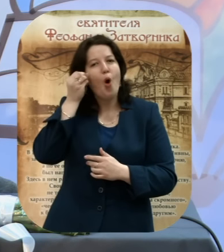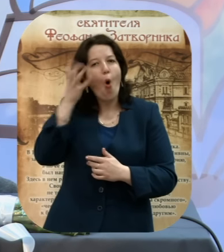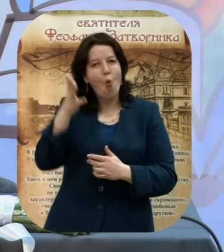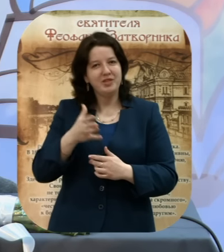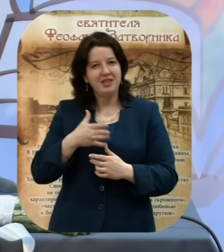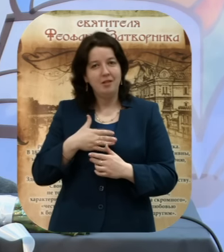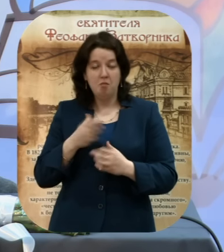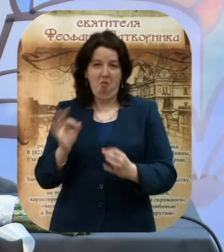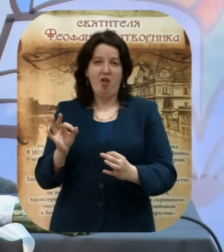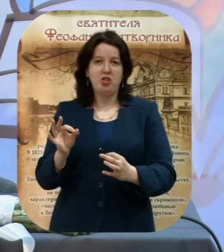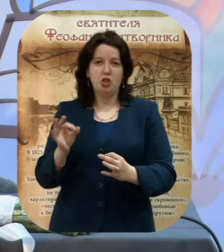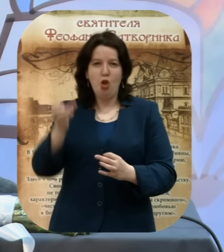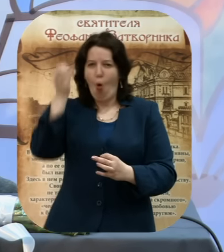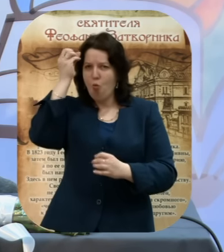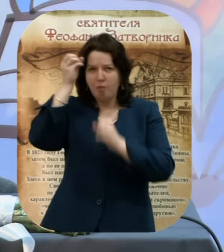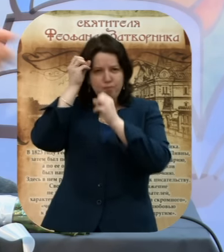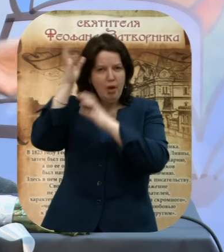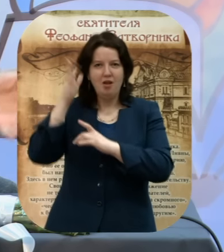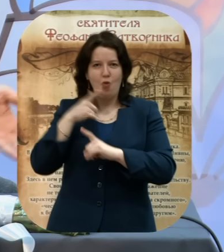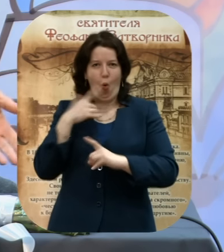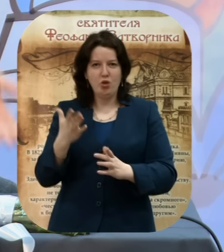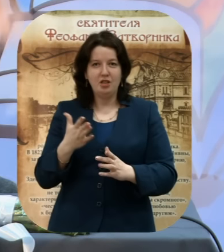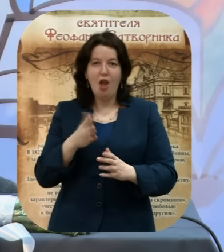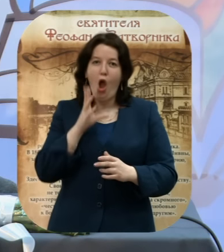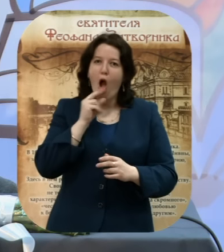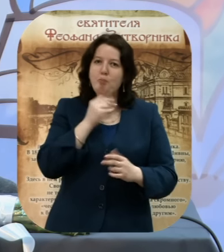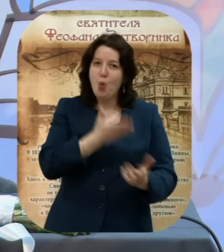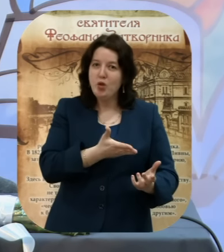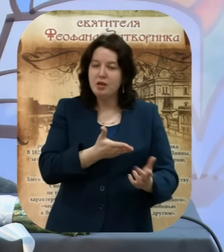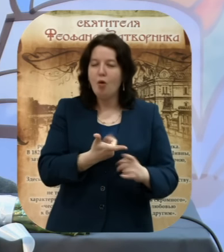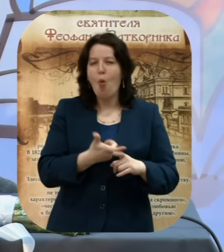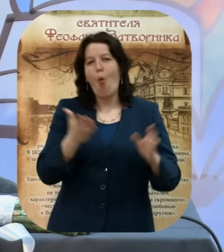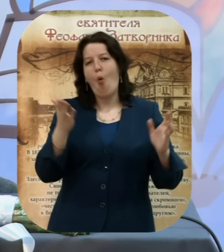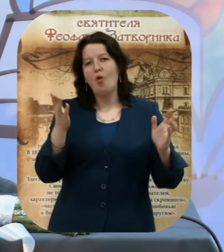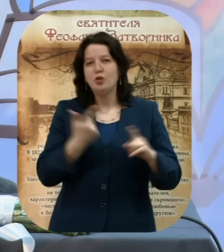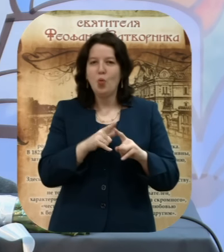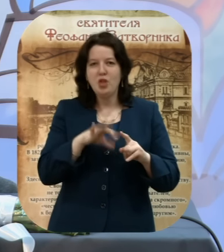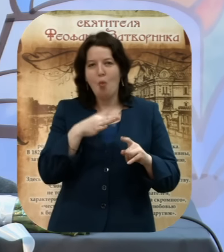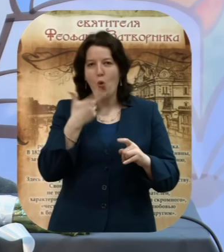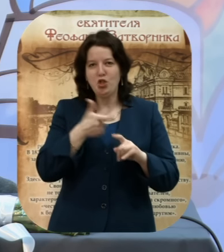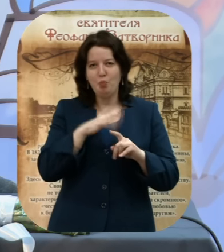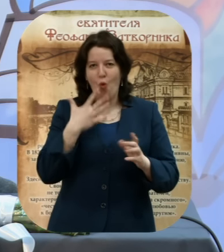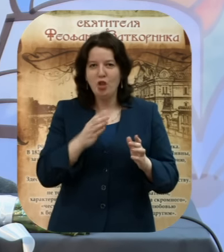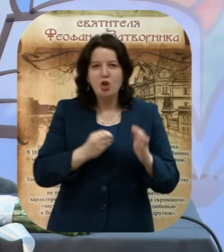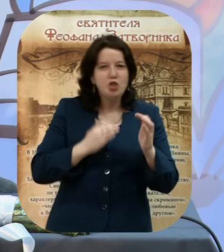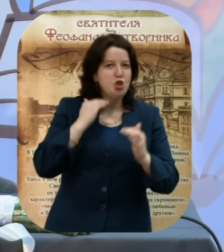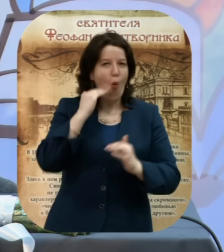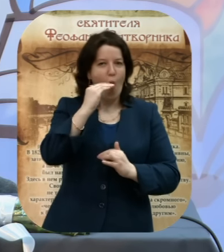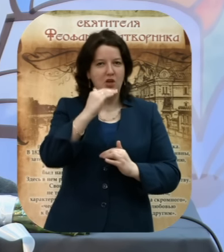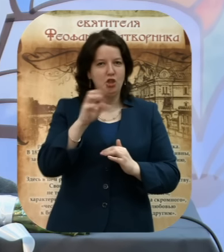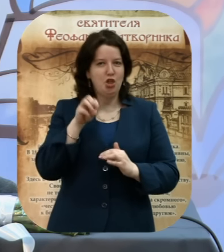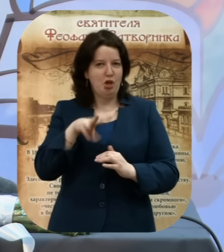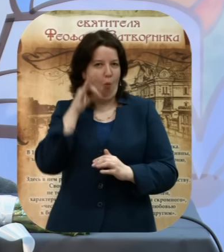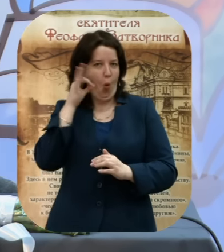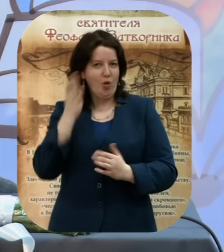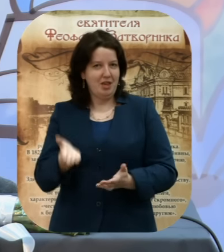ума палата. Да, уже песик, тут еще все. На целый порядок еще выше.